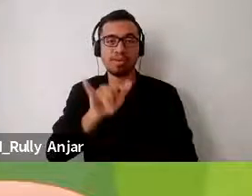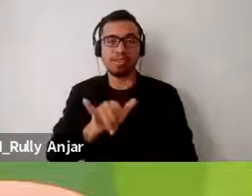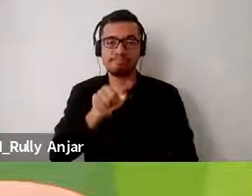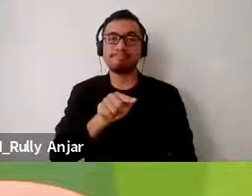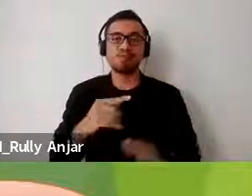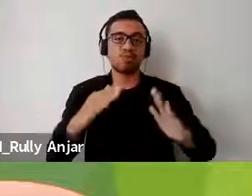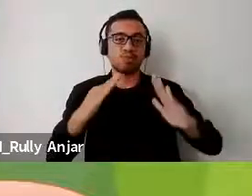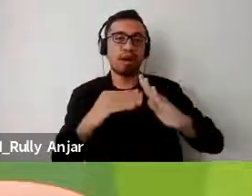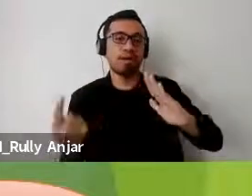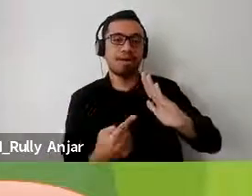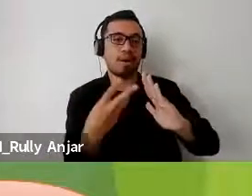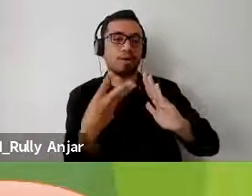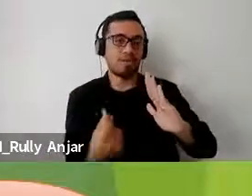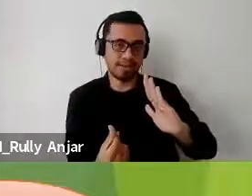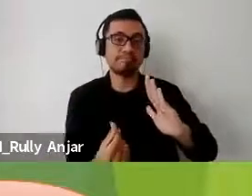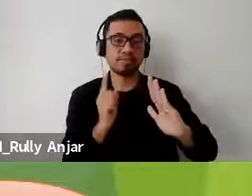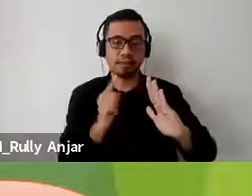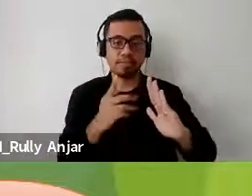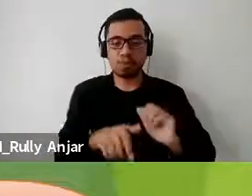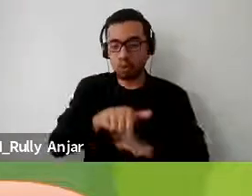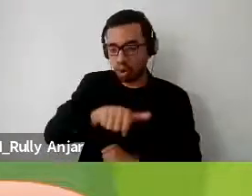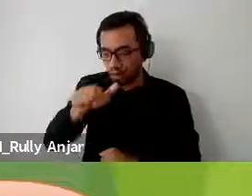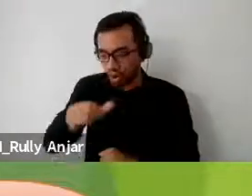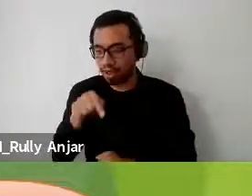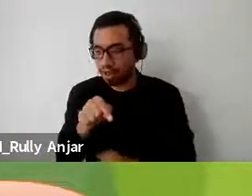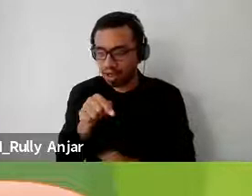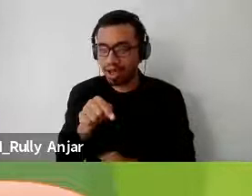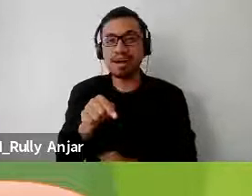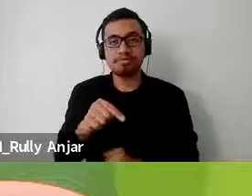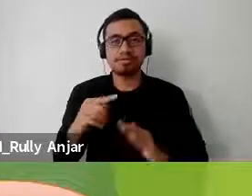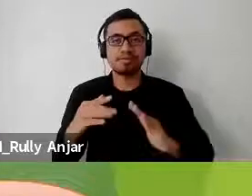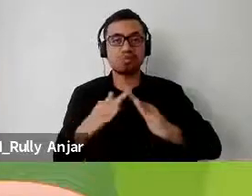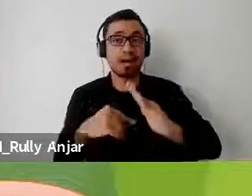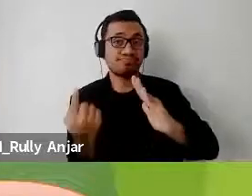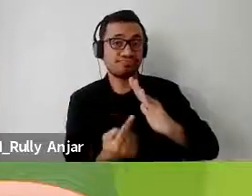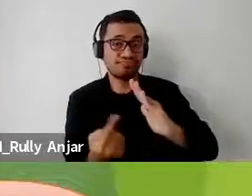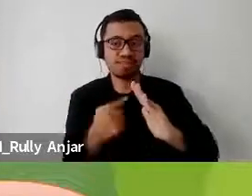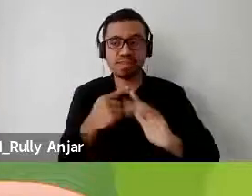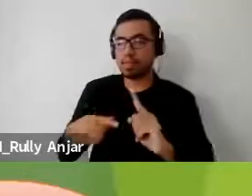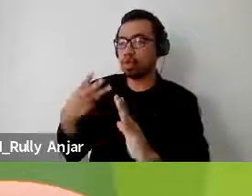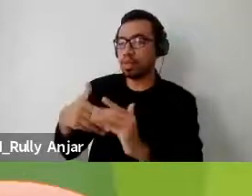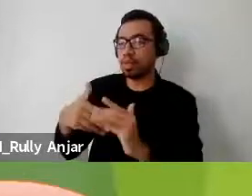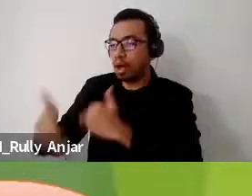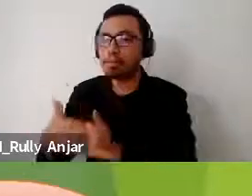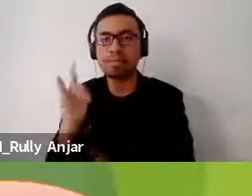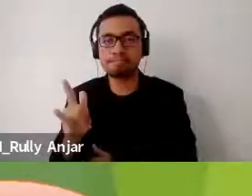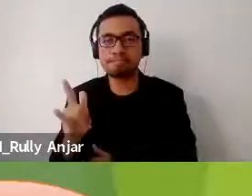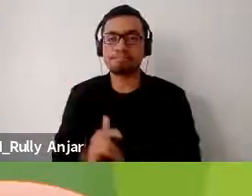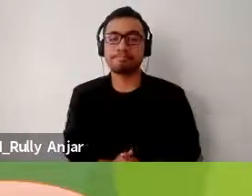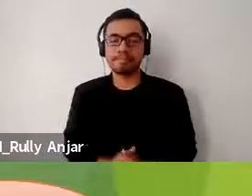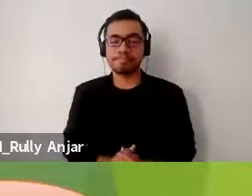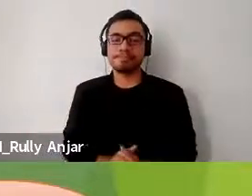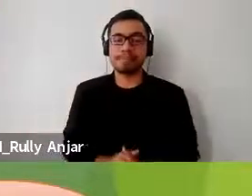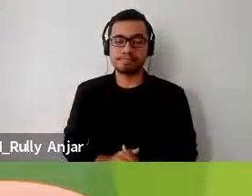di tengah pandemi ini. Jadi stay at home ekonomi ini, kami akan lakukan identifikasi terhadap perusahaan-perusahaan